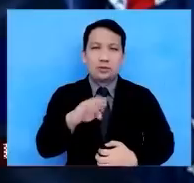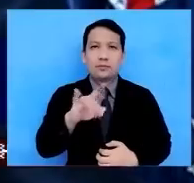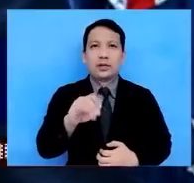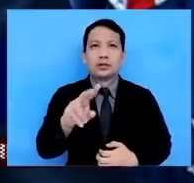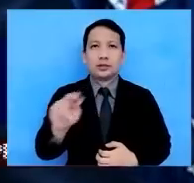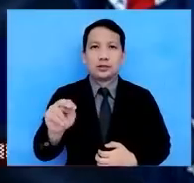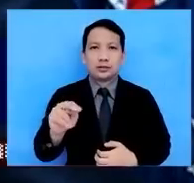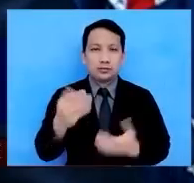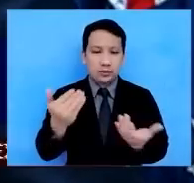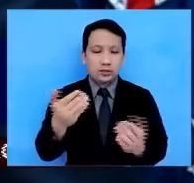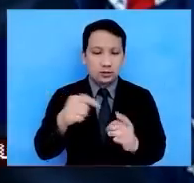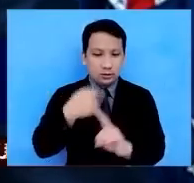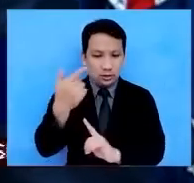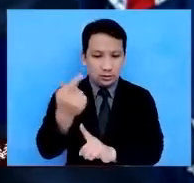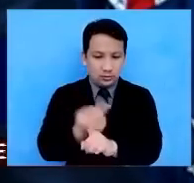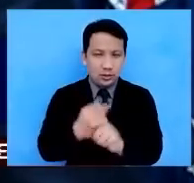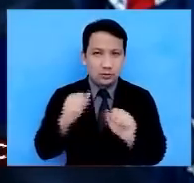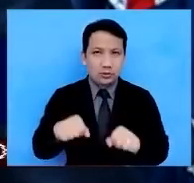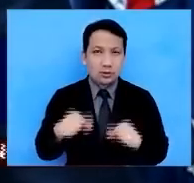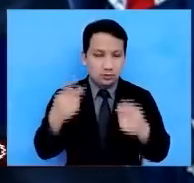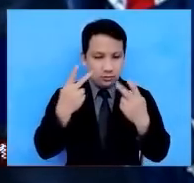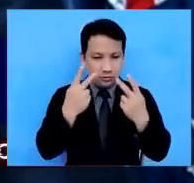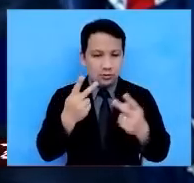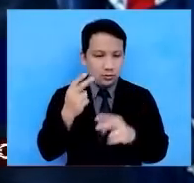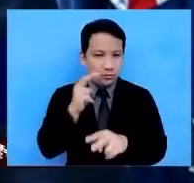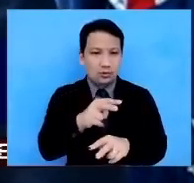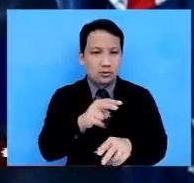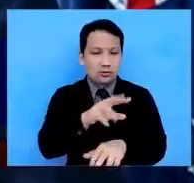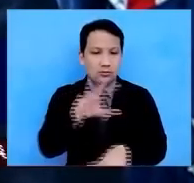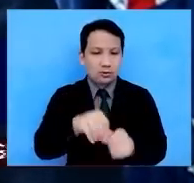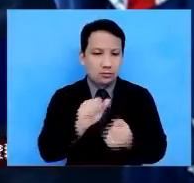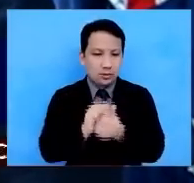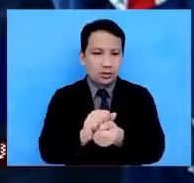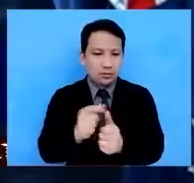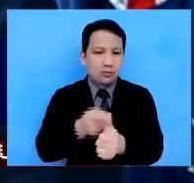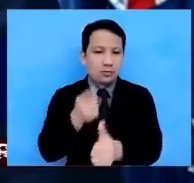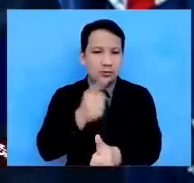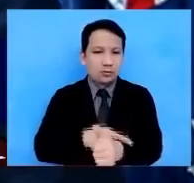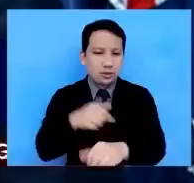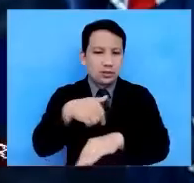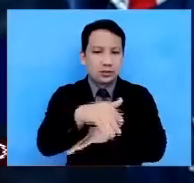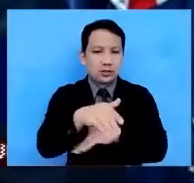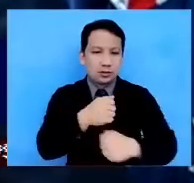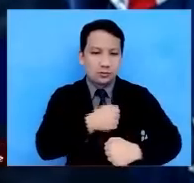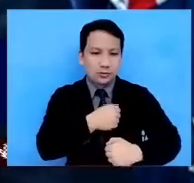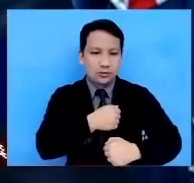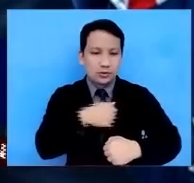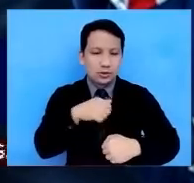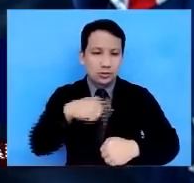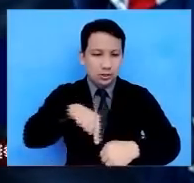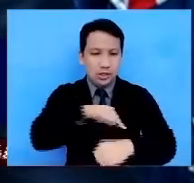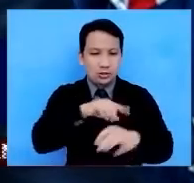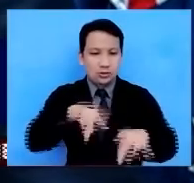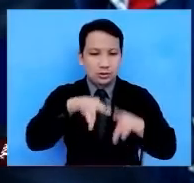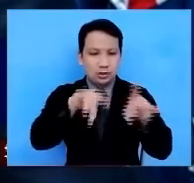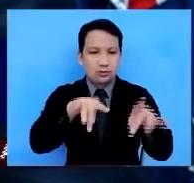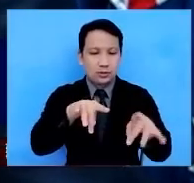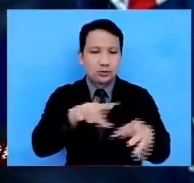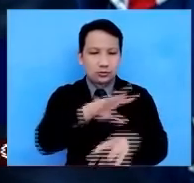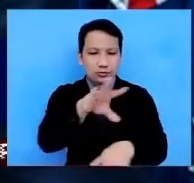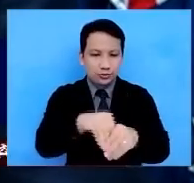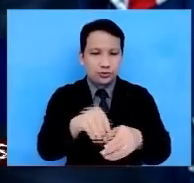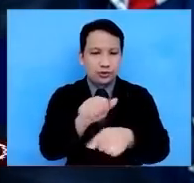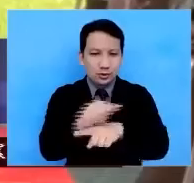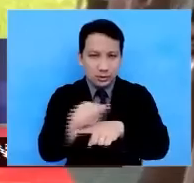coming months, and we look forward to the Philippines for the first time sending observers to exercise Talisman Sabre in Australia